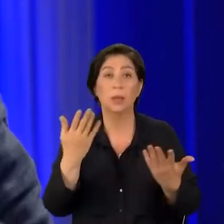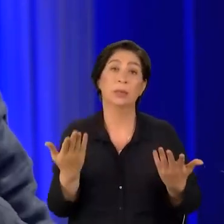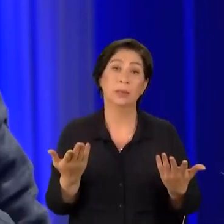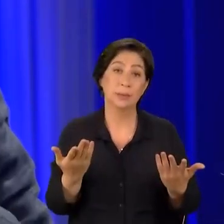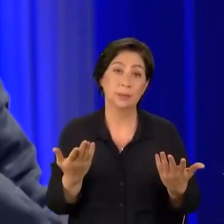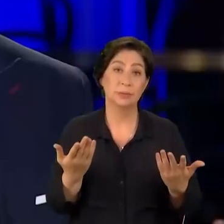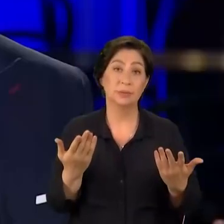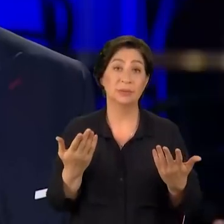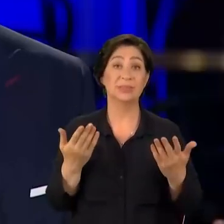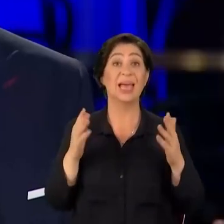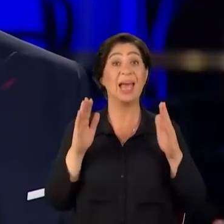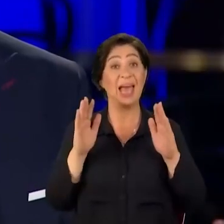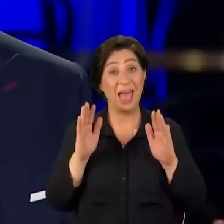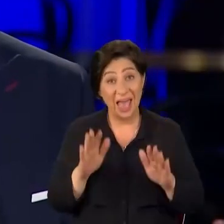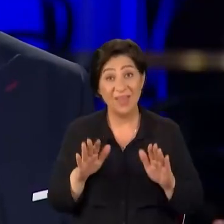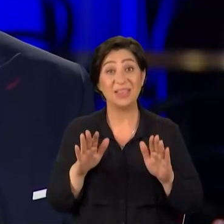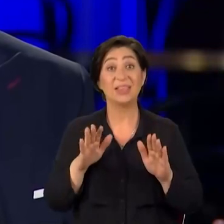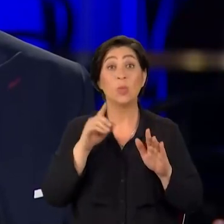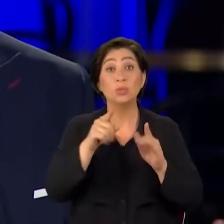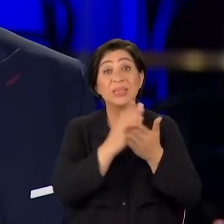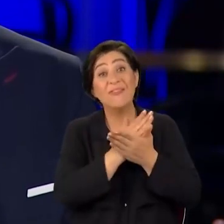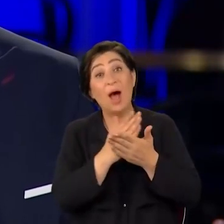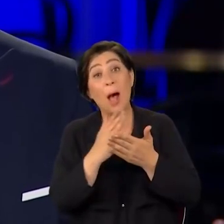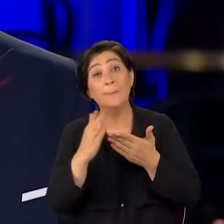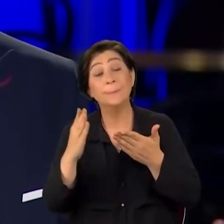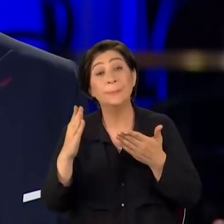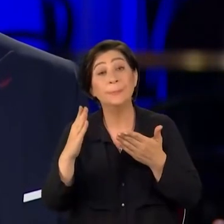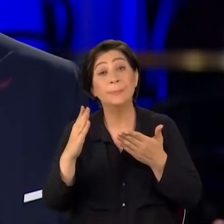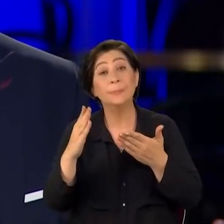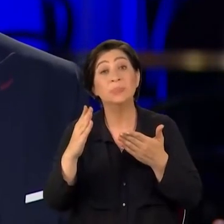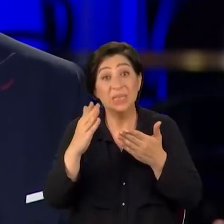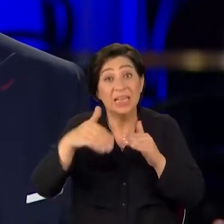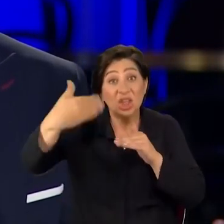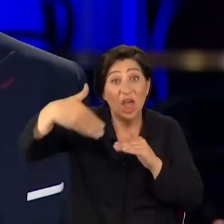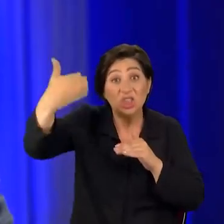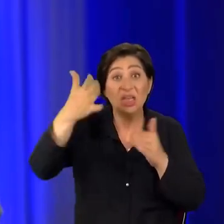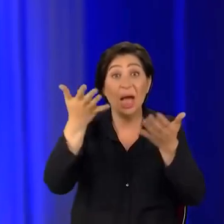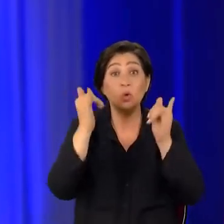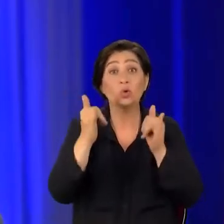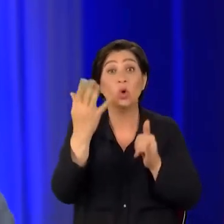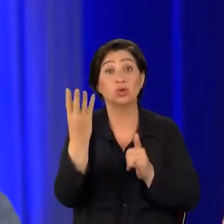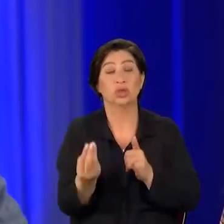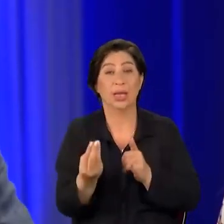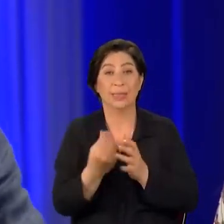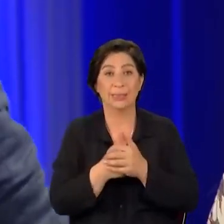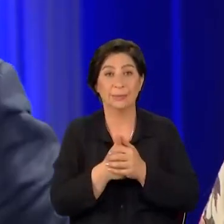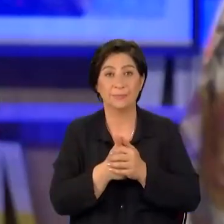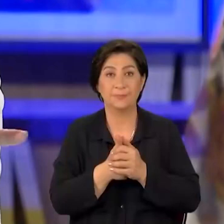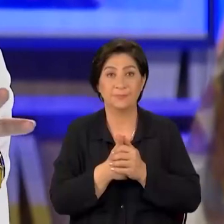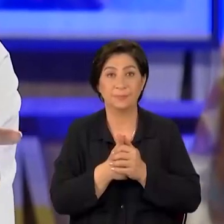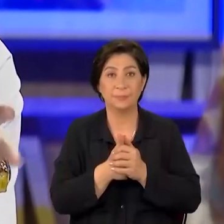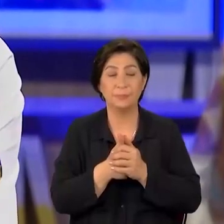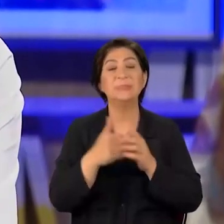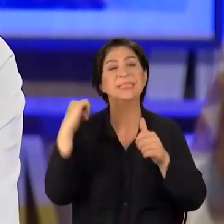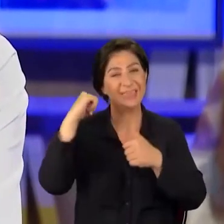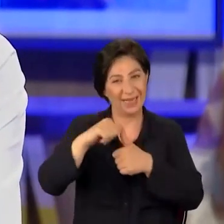oluyor. Evet ve bu devam ediyor. Ama biz geleceği konuşuyoruz. Ama gelecekte daha da kötü olacak. Şöyle bir şey yapalım. Yani tekrar